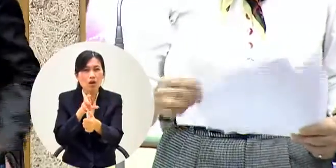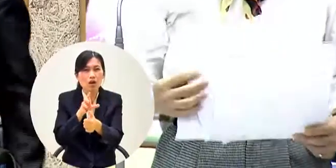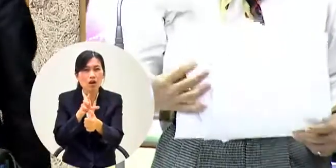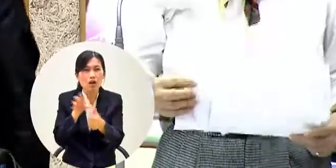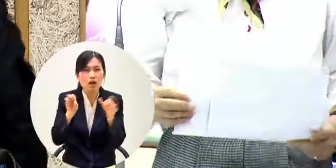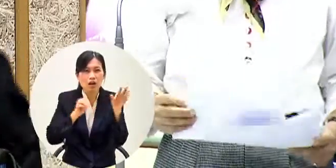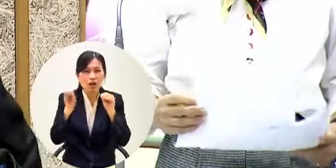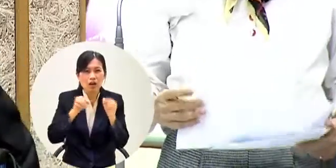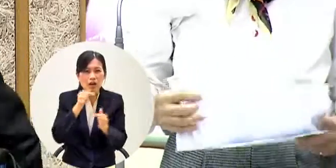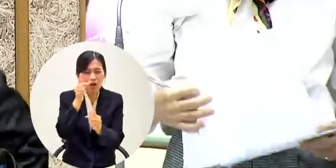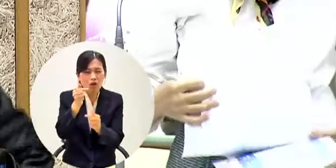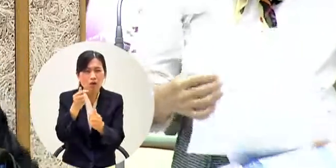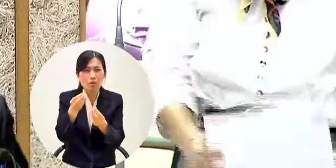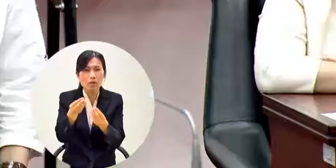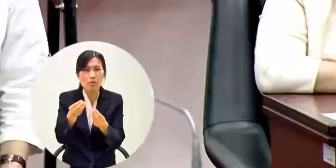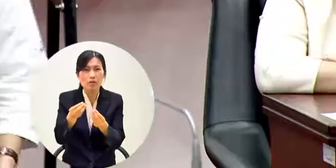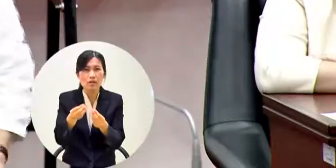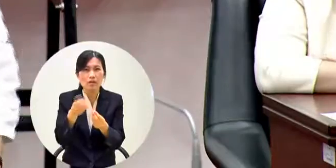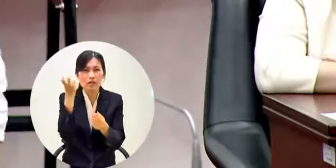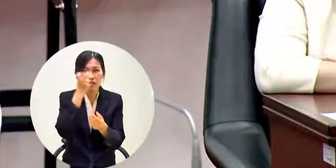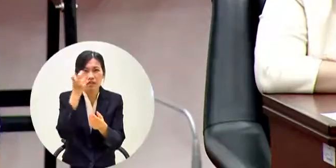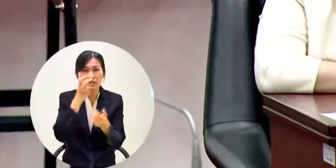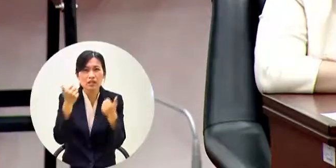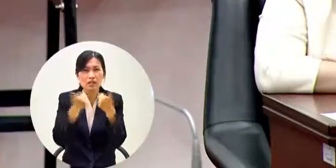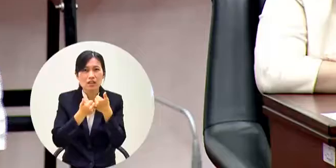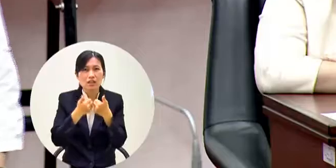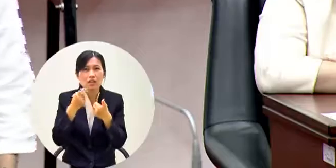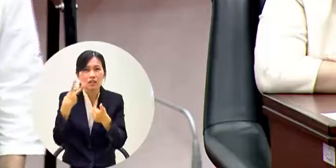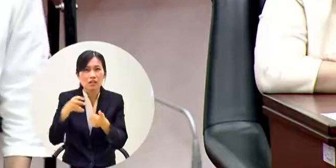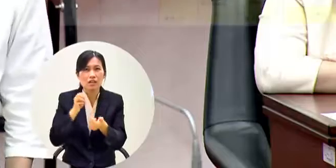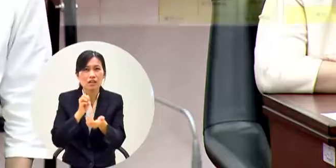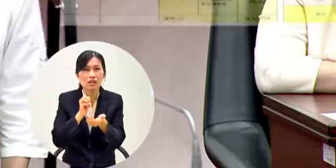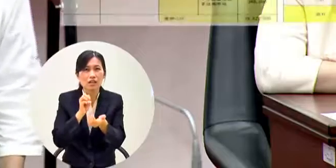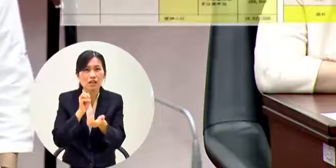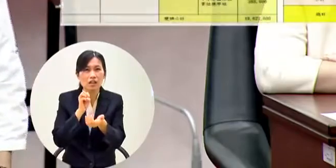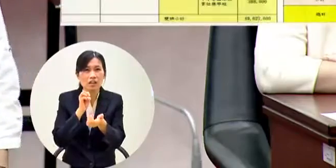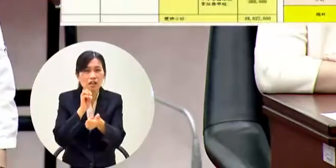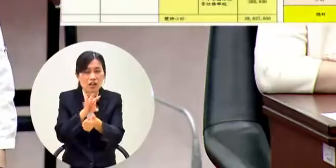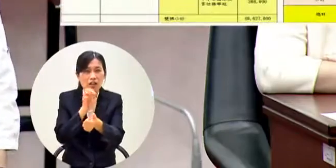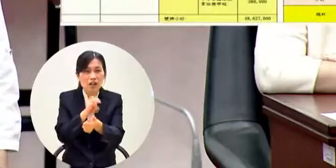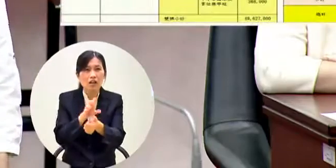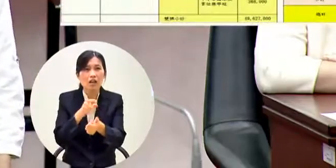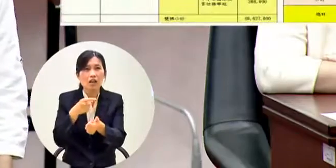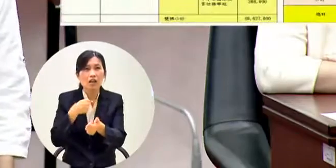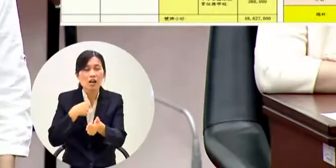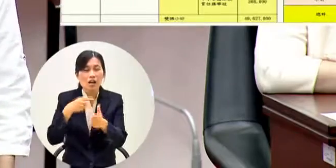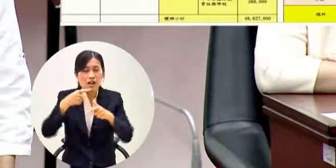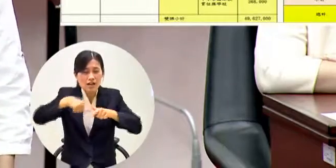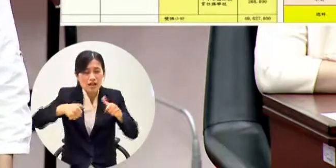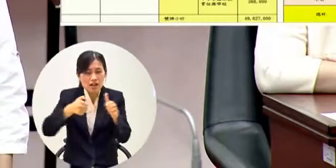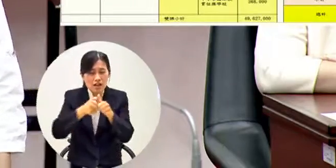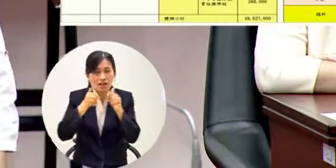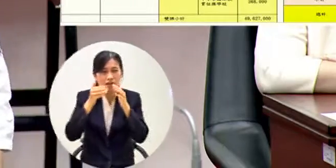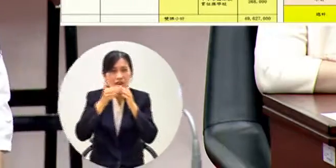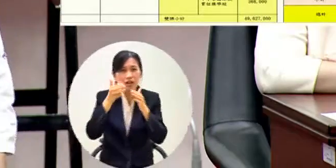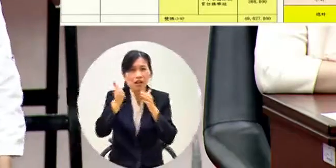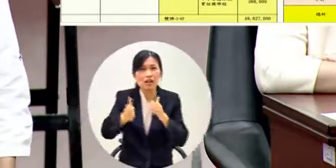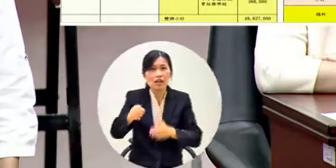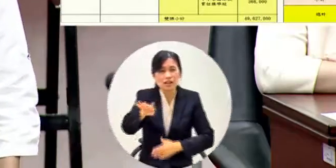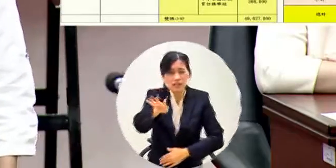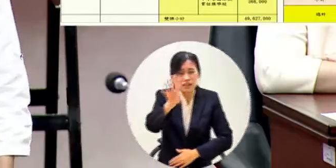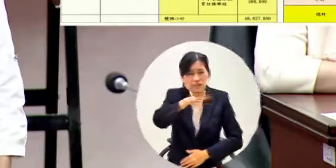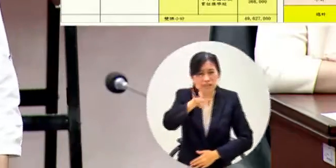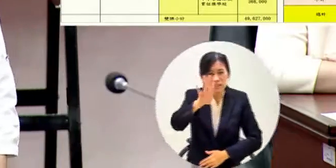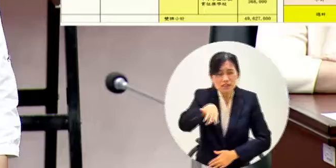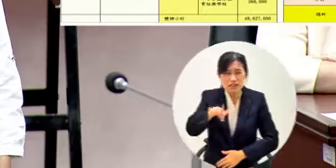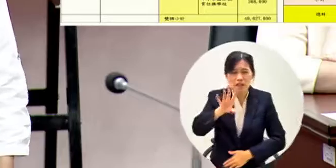你的不夠期限我跟你講審查會我還是會跟你講的啦葉副市長四千多百多萬你剛剛應該聽